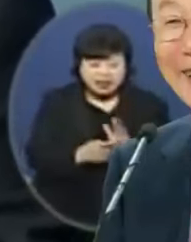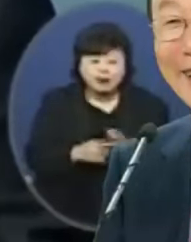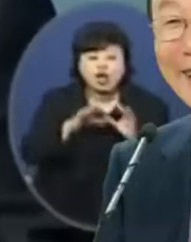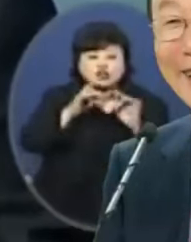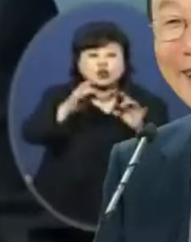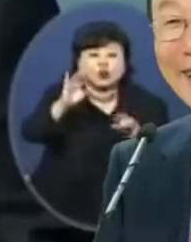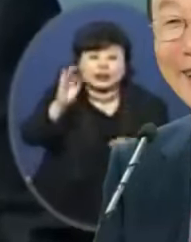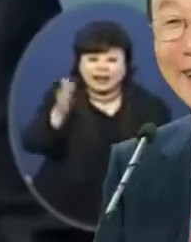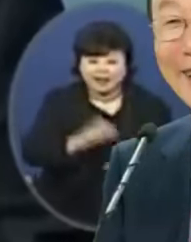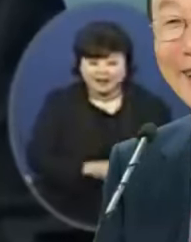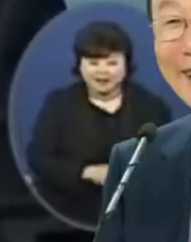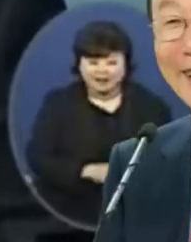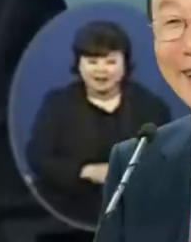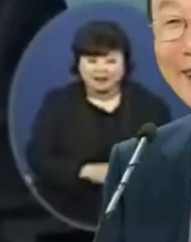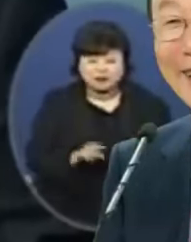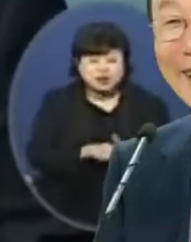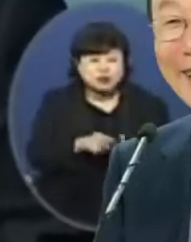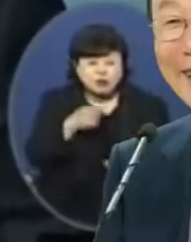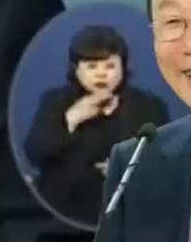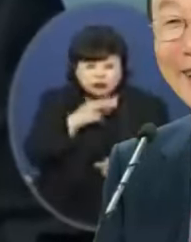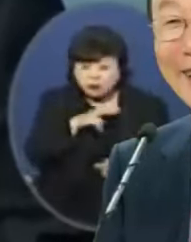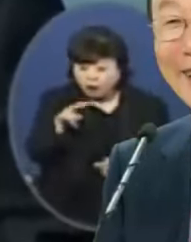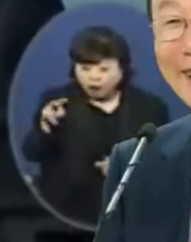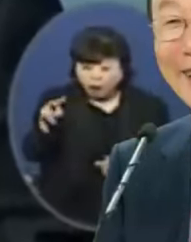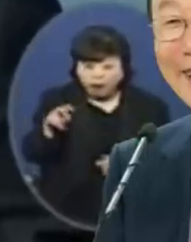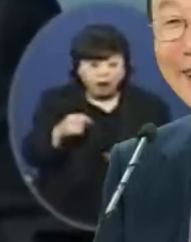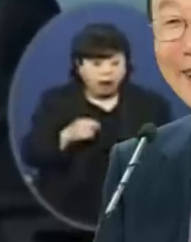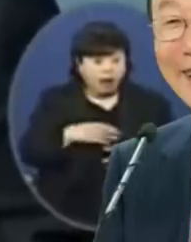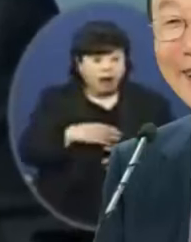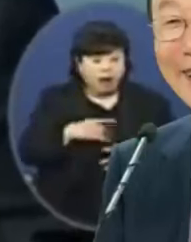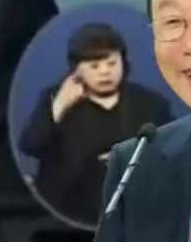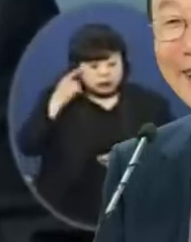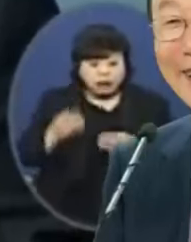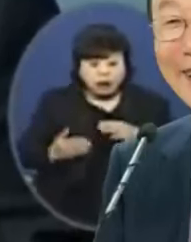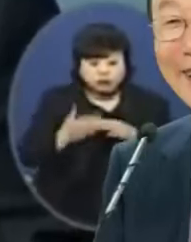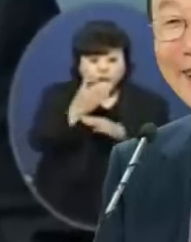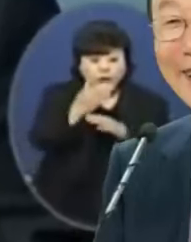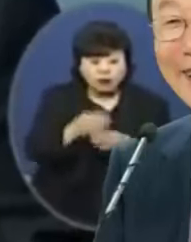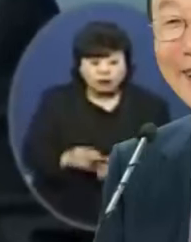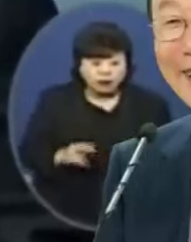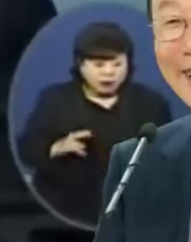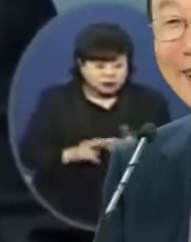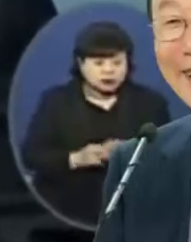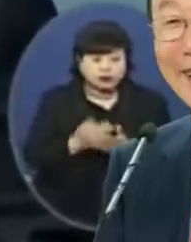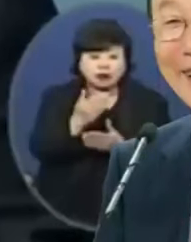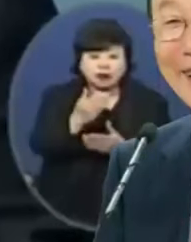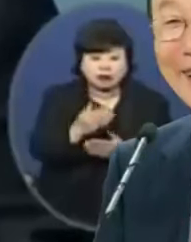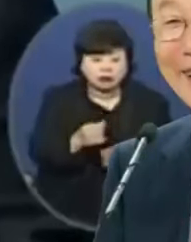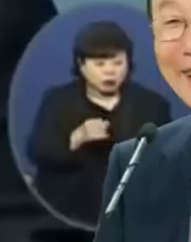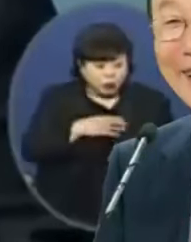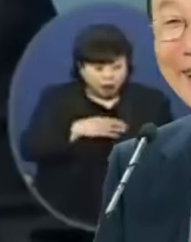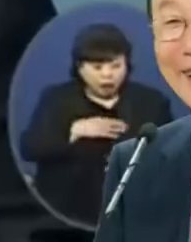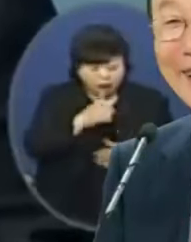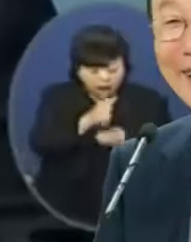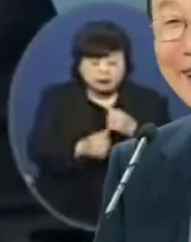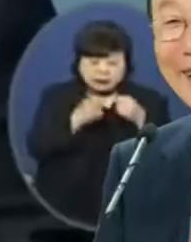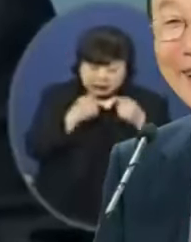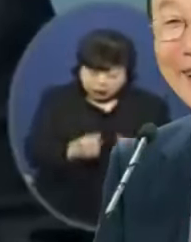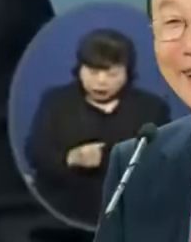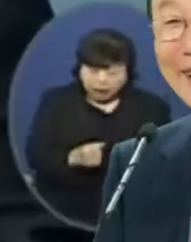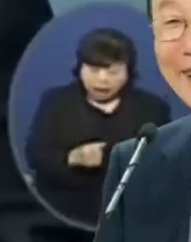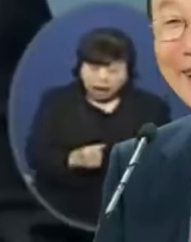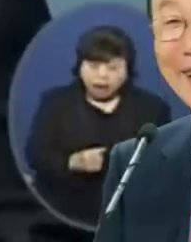되는 것입니다. 안 믿는 사람이 저것 봐라 상상을 초월한 일이 일어난다 저런 기적이 일어나는 걸 보니 하나님이